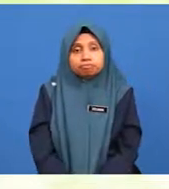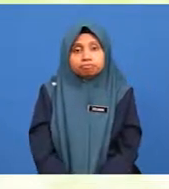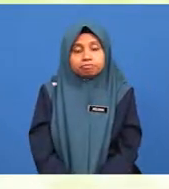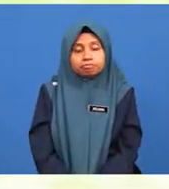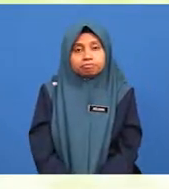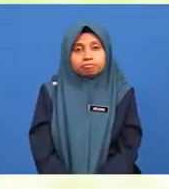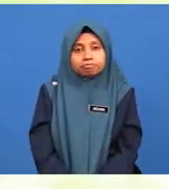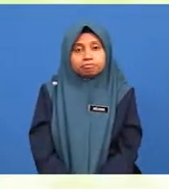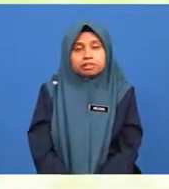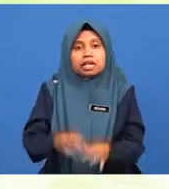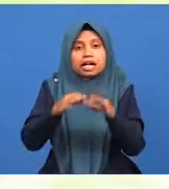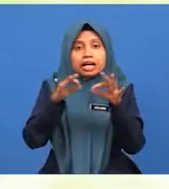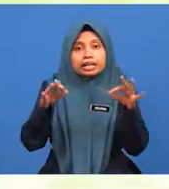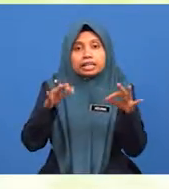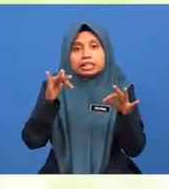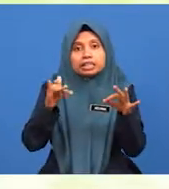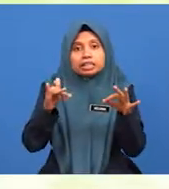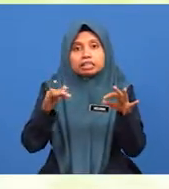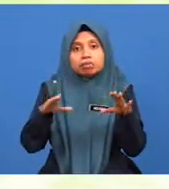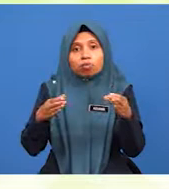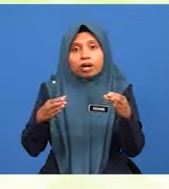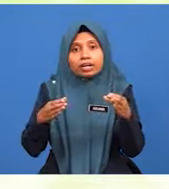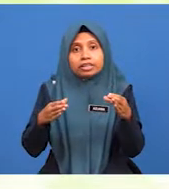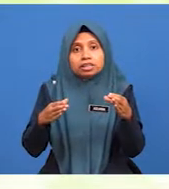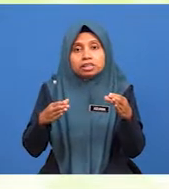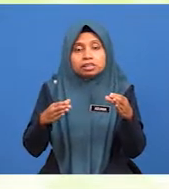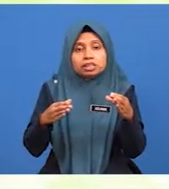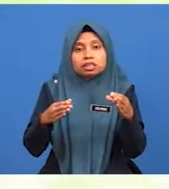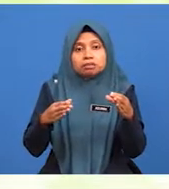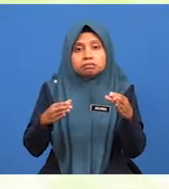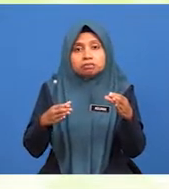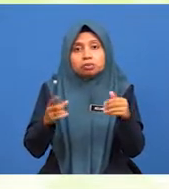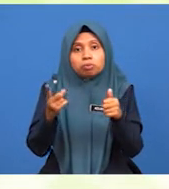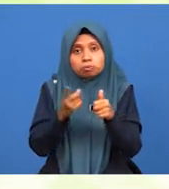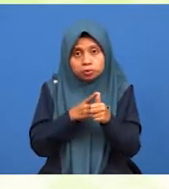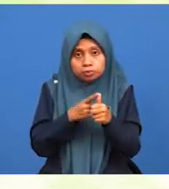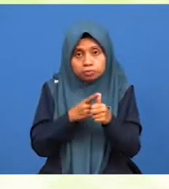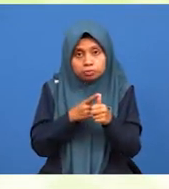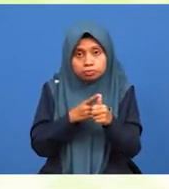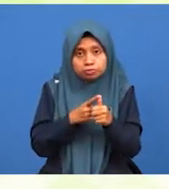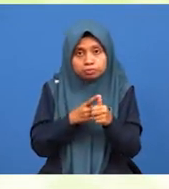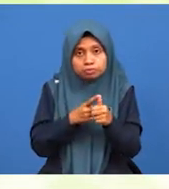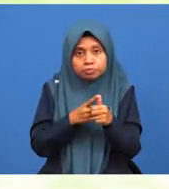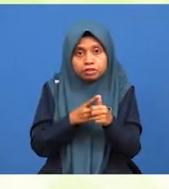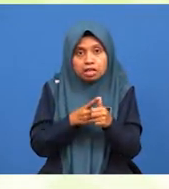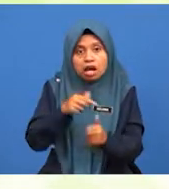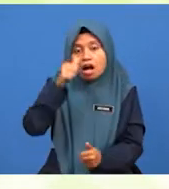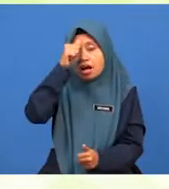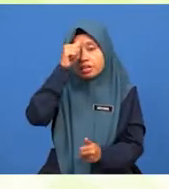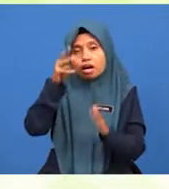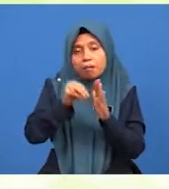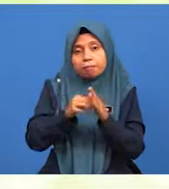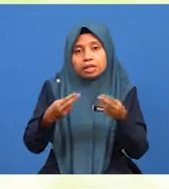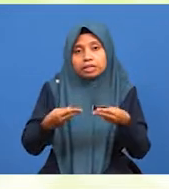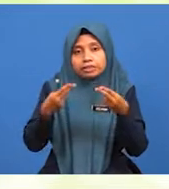Ya, betul. Ayat yang dibina adalah tepat, iaitu pertama, ayah